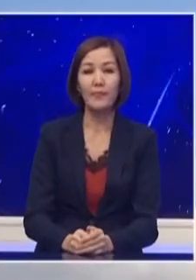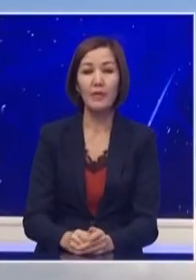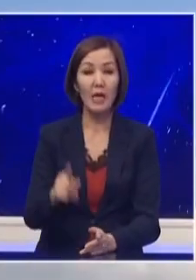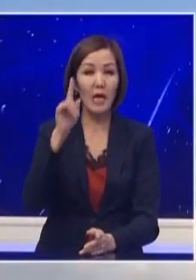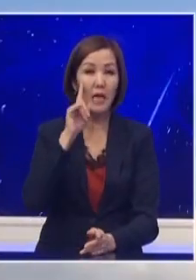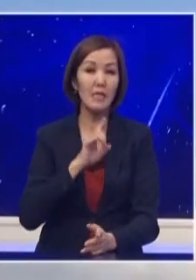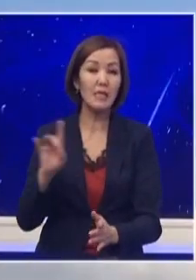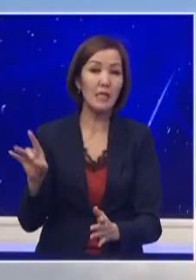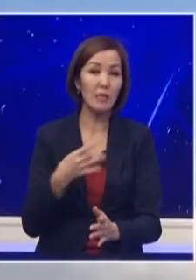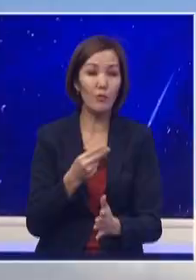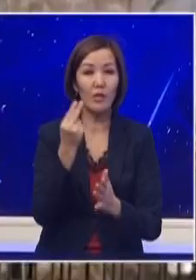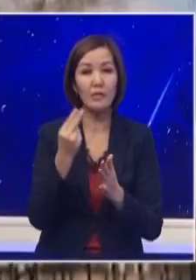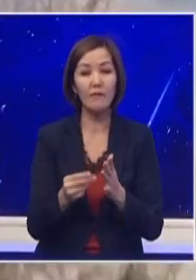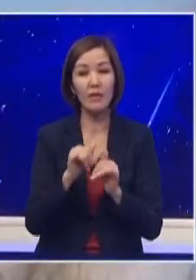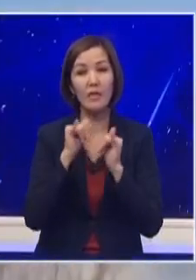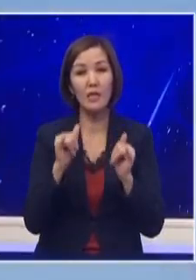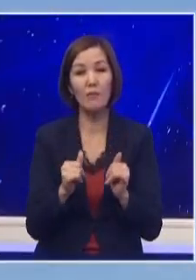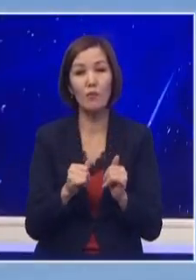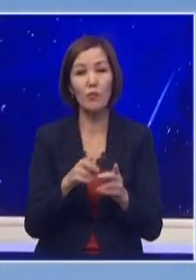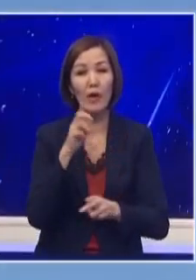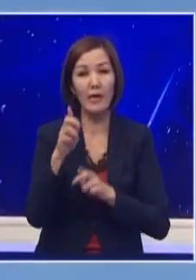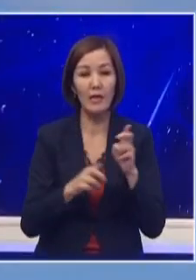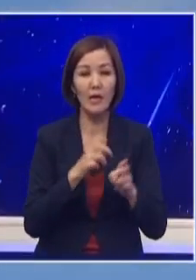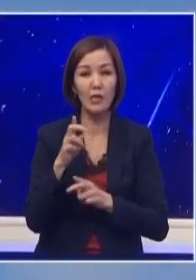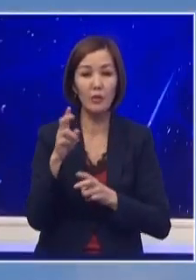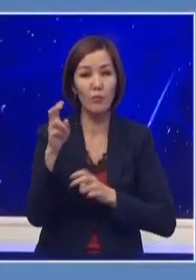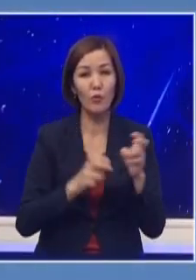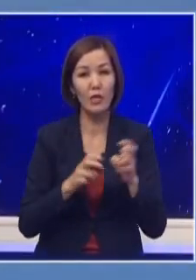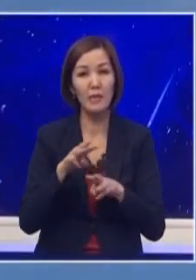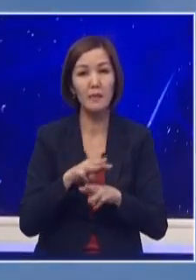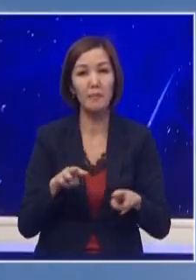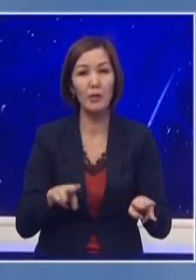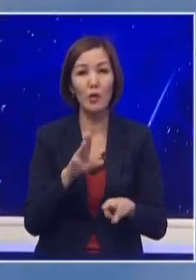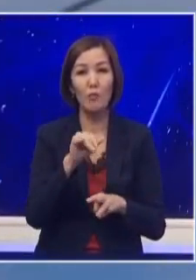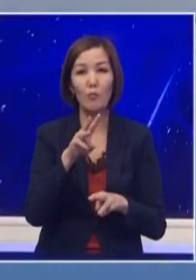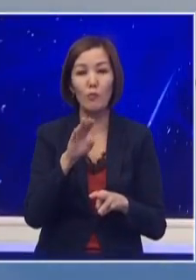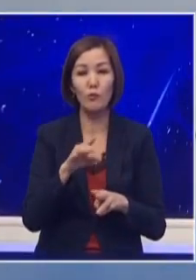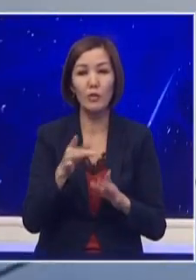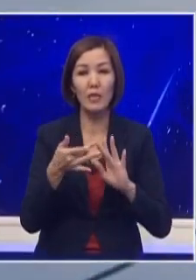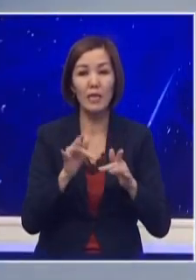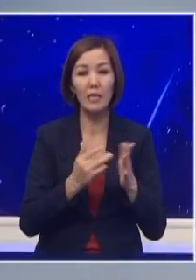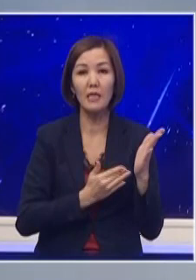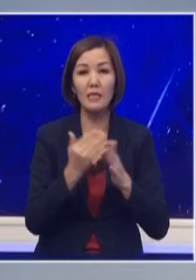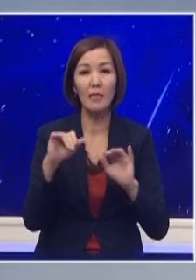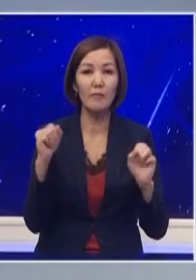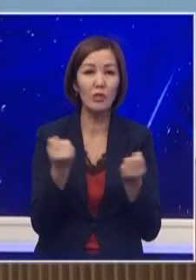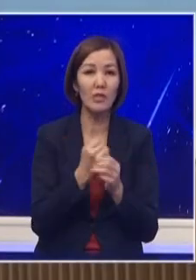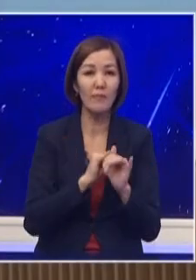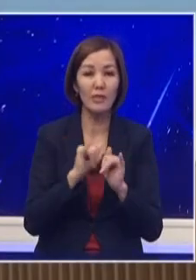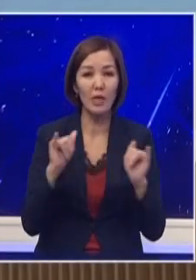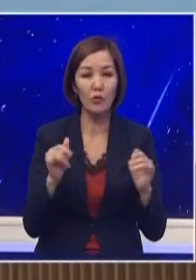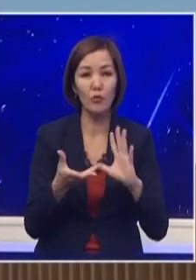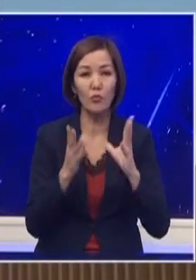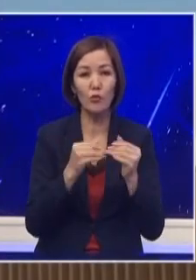Қазақстан Республикасы цифрлық даму, инновациялар және аэроғарыш өнеркәсібі министрі Бағдат Мусин елімізде интернет сапасын көтеруге қатысты жаңа ұлттық